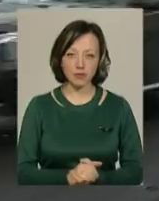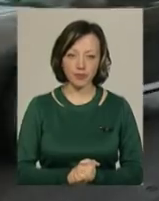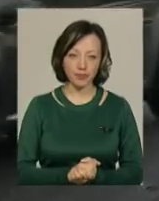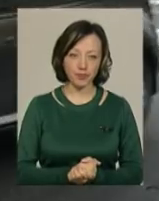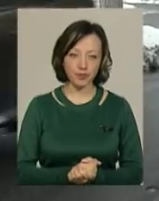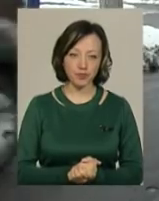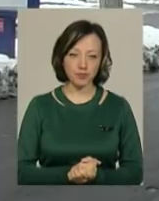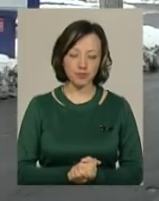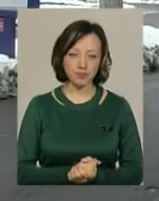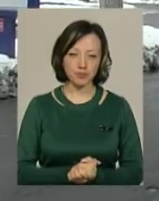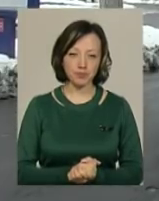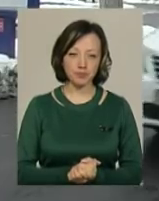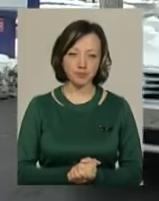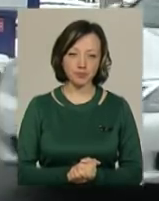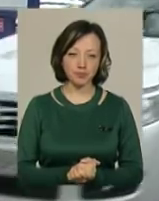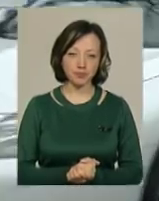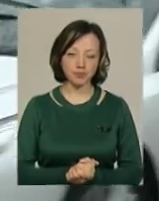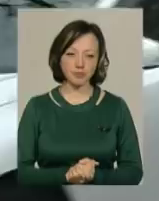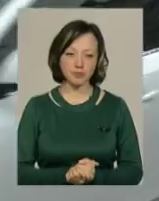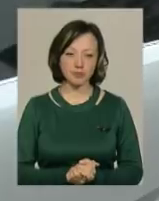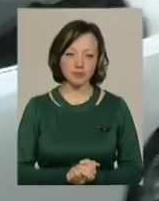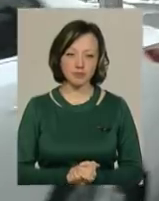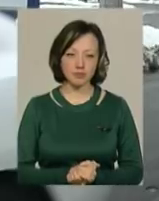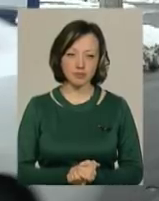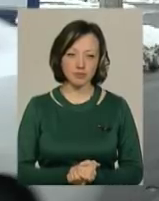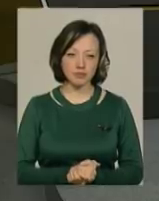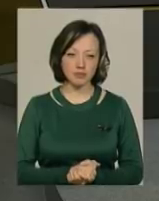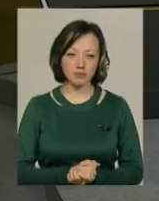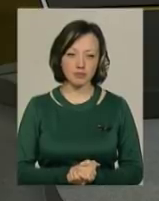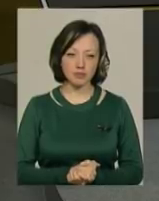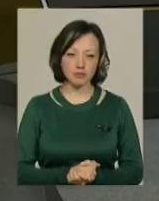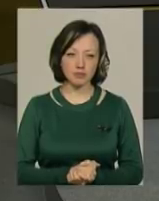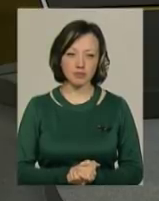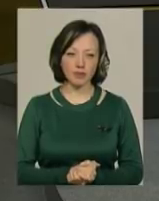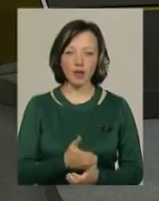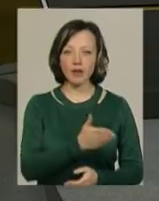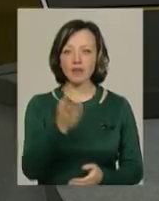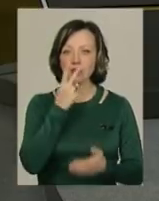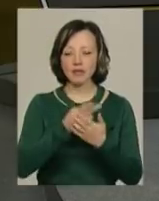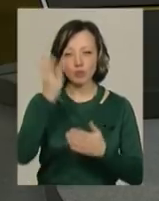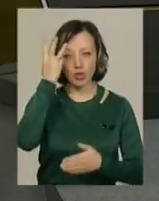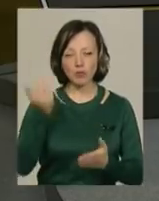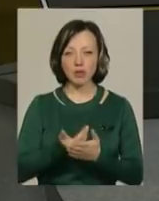гривень. Дарина Денисенко, Дем'ян Цегольник. Новини Поділля Центр. Ви дивитеся